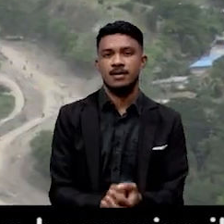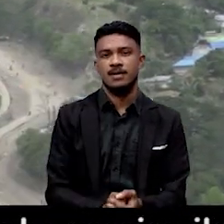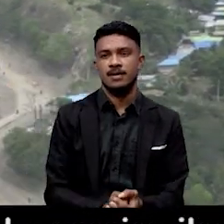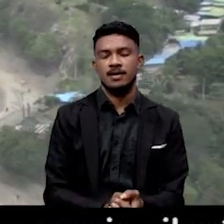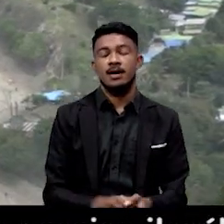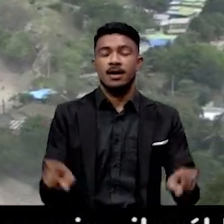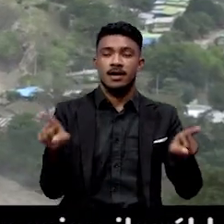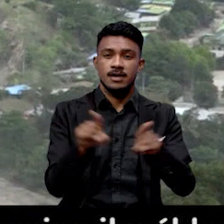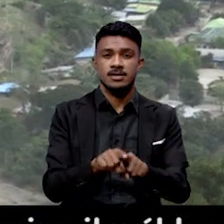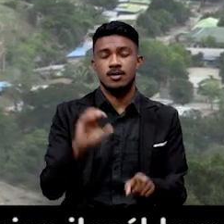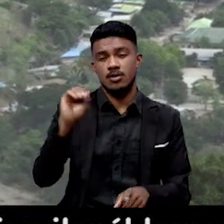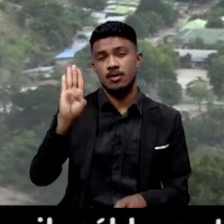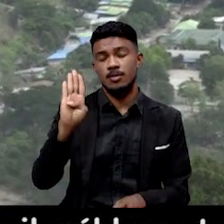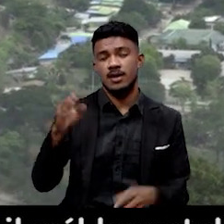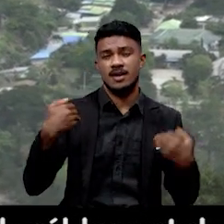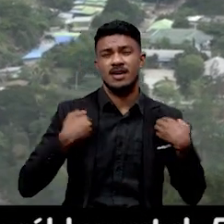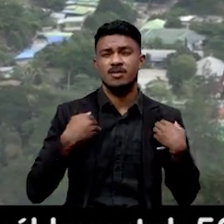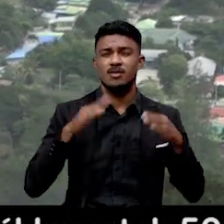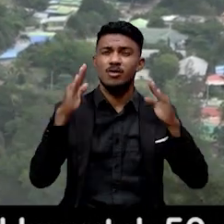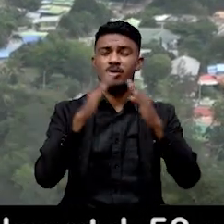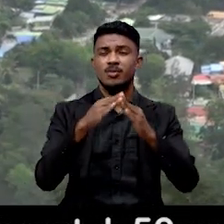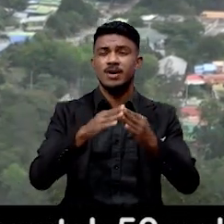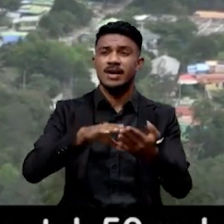lisensa obras publik iya kalai ita haluman,